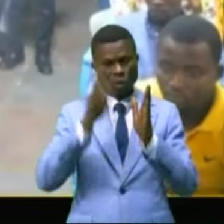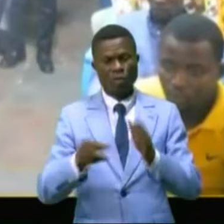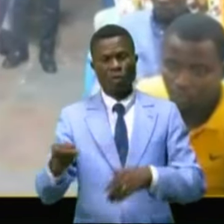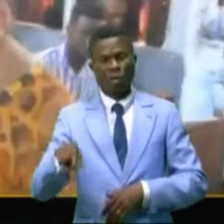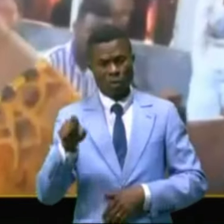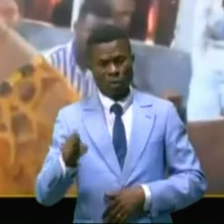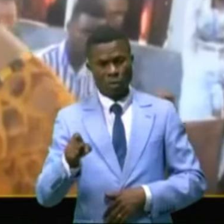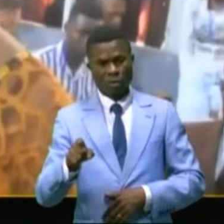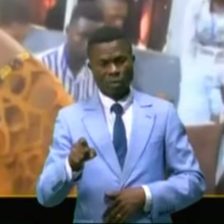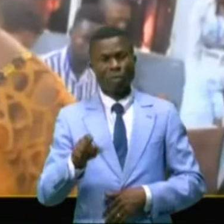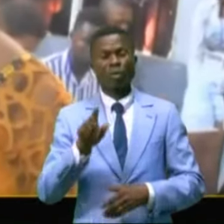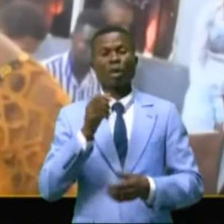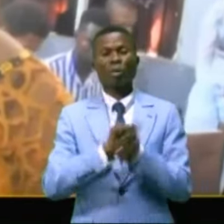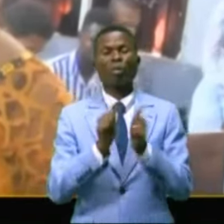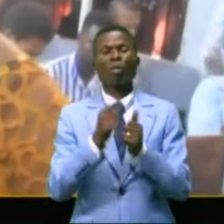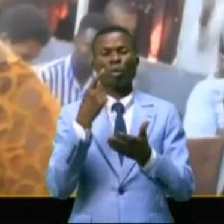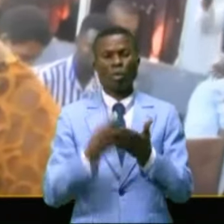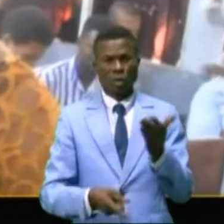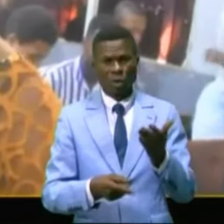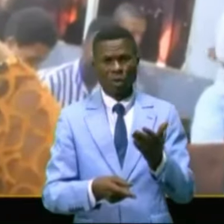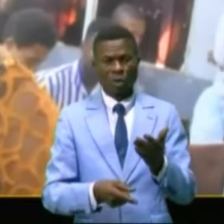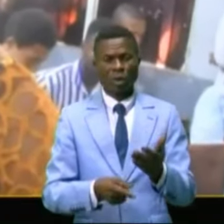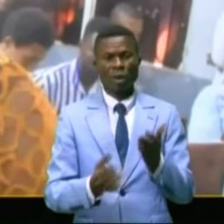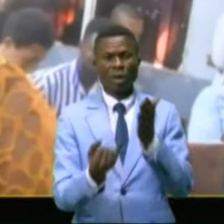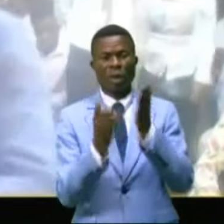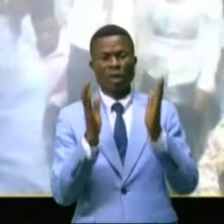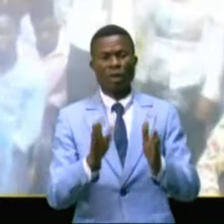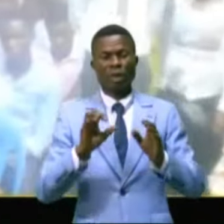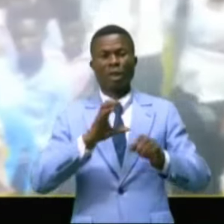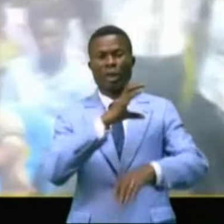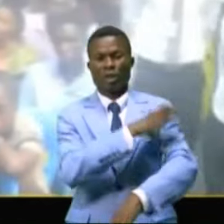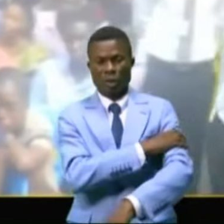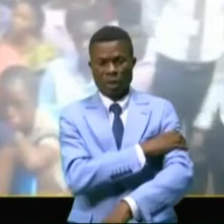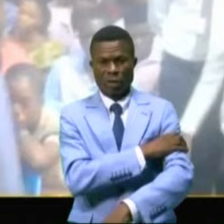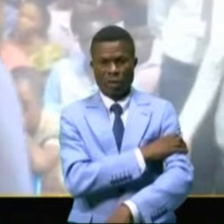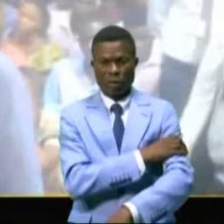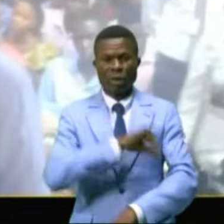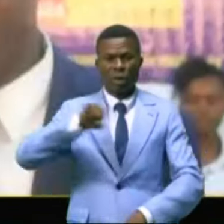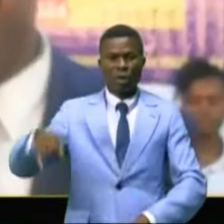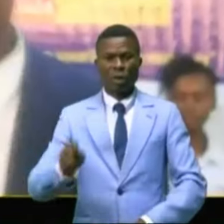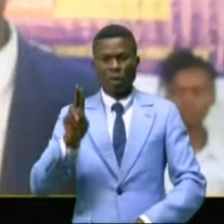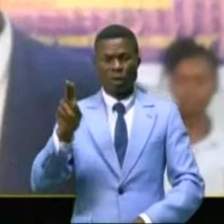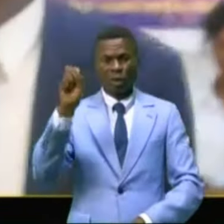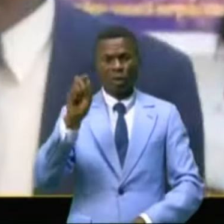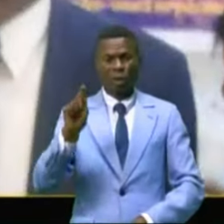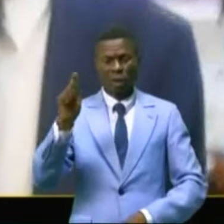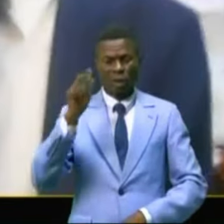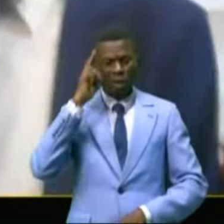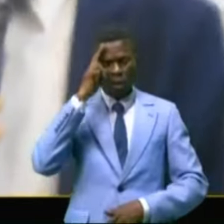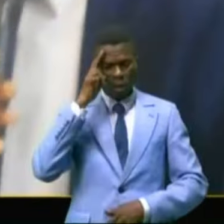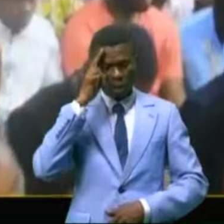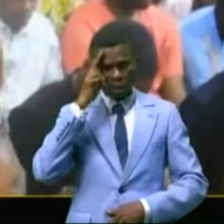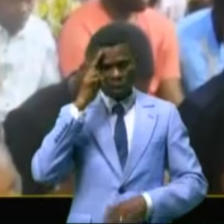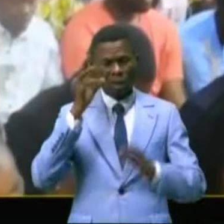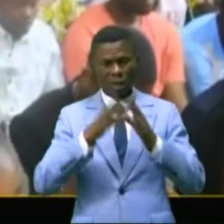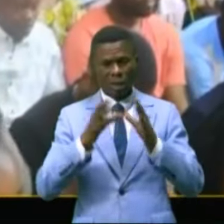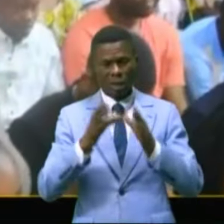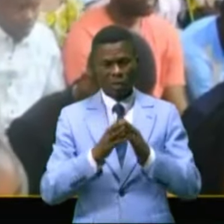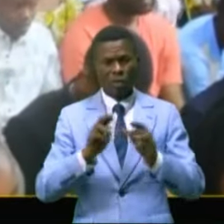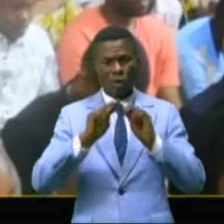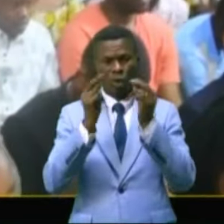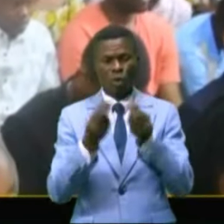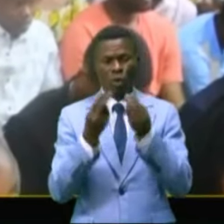province il était question pour l'ingénieur civil Justin ddé kodoro de réfléchir avec cette jeunesse